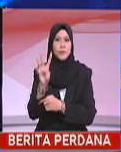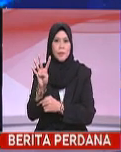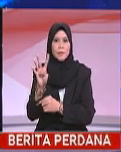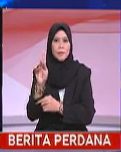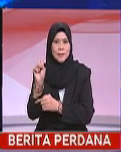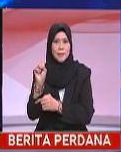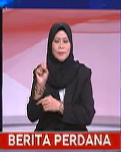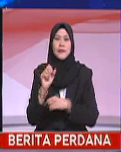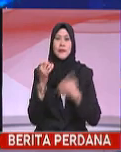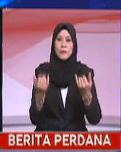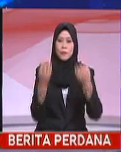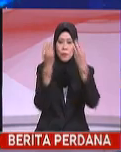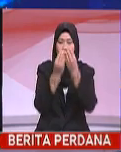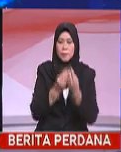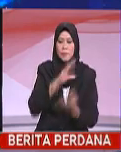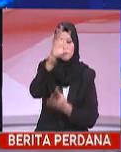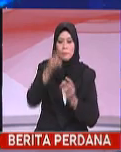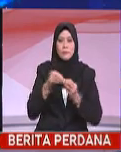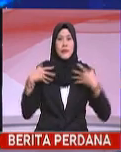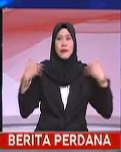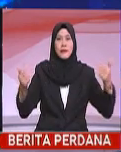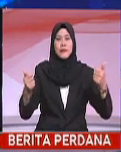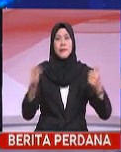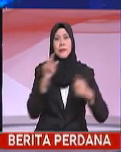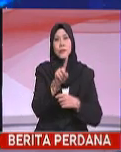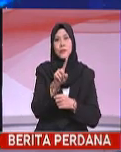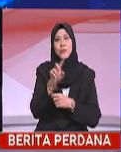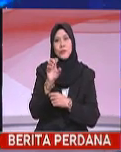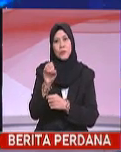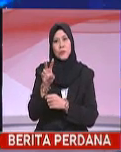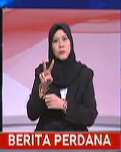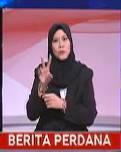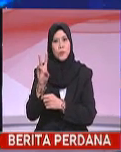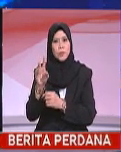2,374 menjadikan jumlah kumulatif kes sembuh